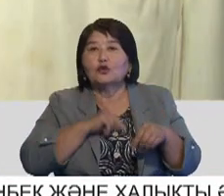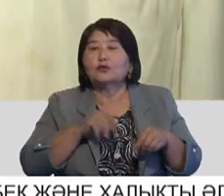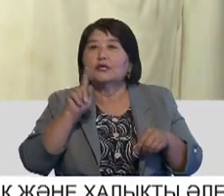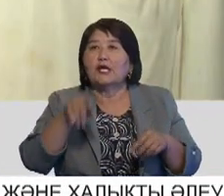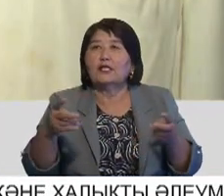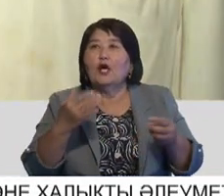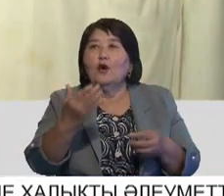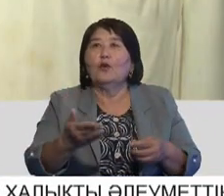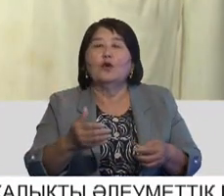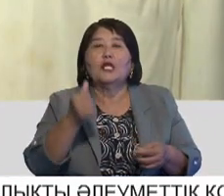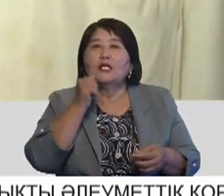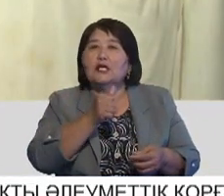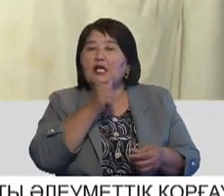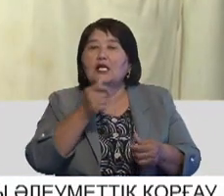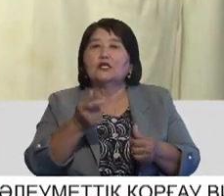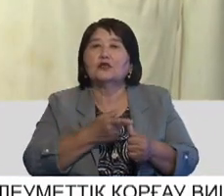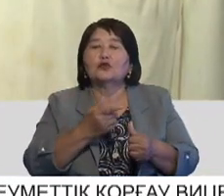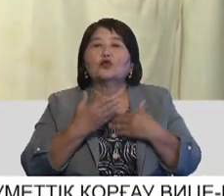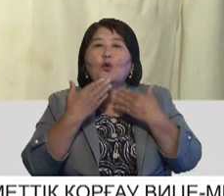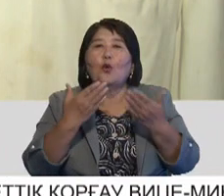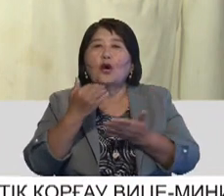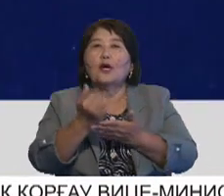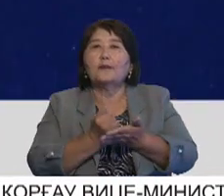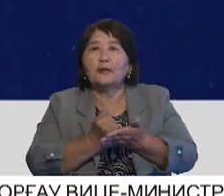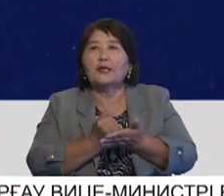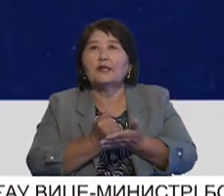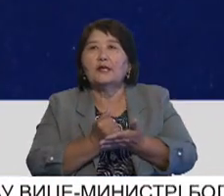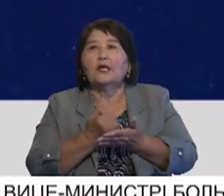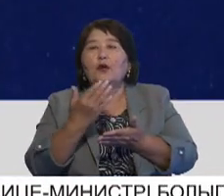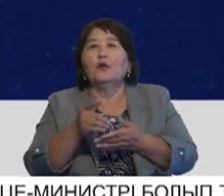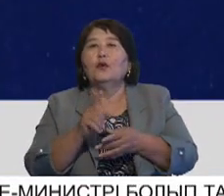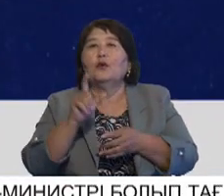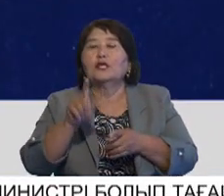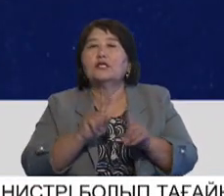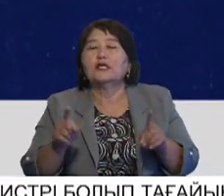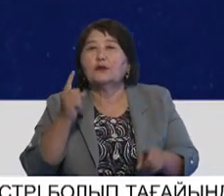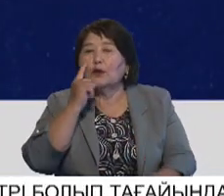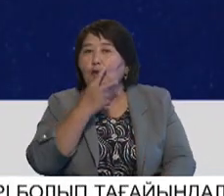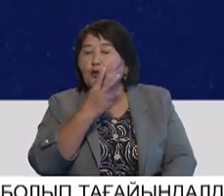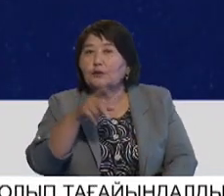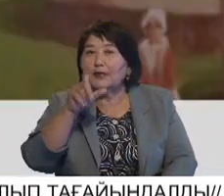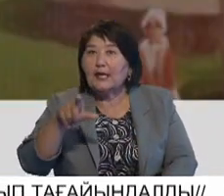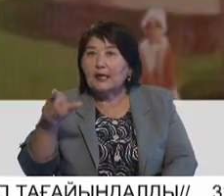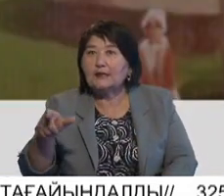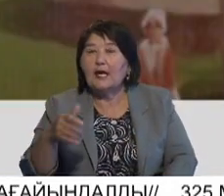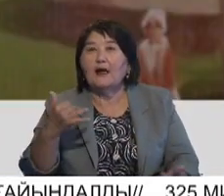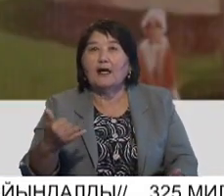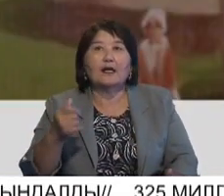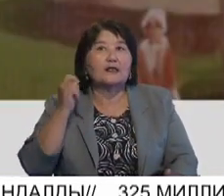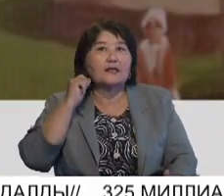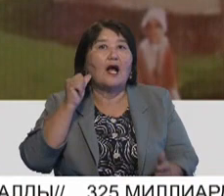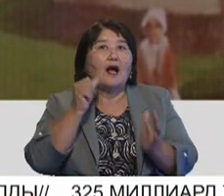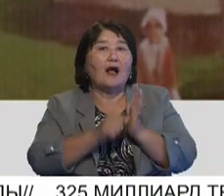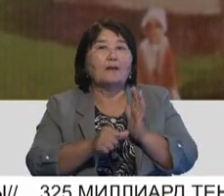етеді. Бұл кісіні жасырын түрде оқыт деген сыбыс бар. Ол кісінің кереметтерін көзбен көрген кісілердің алды қазір